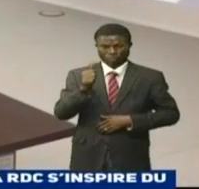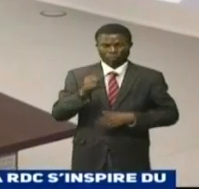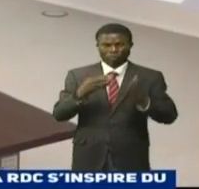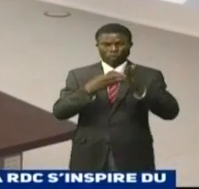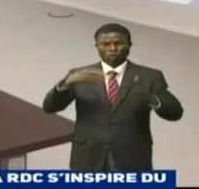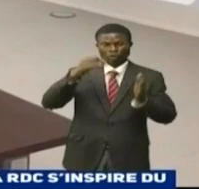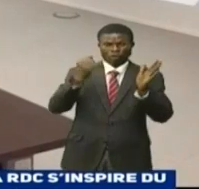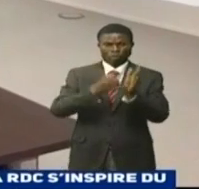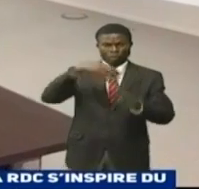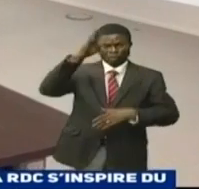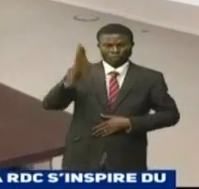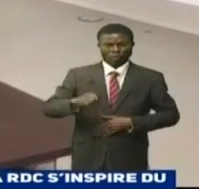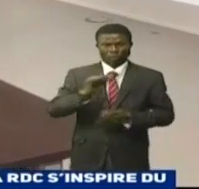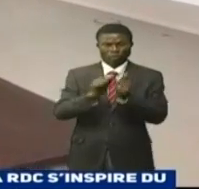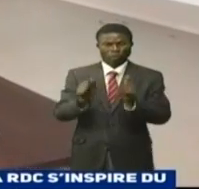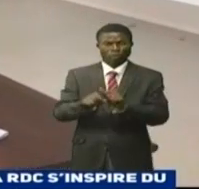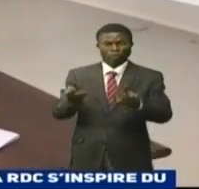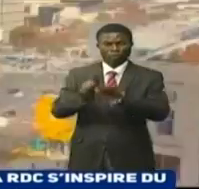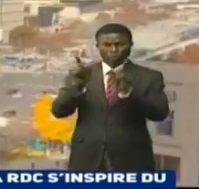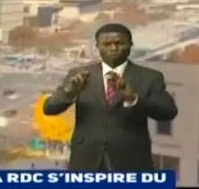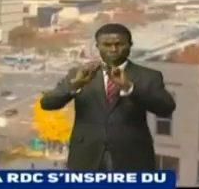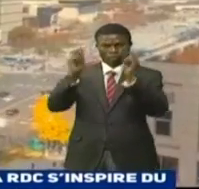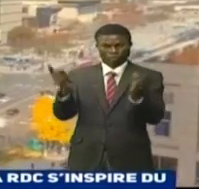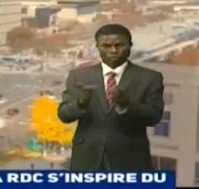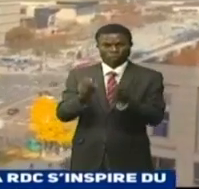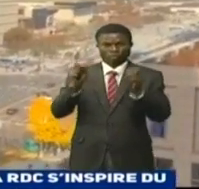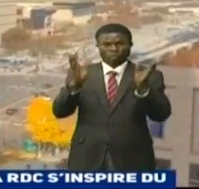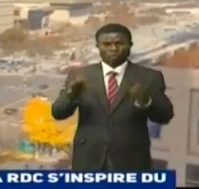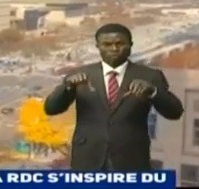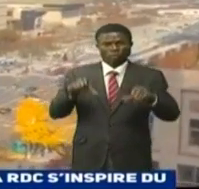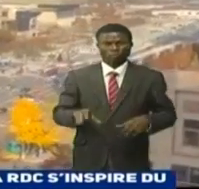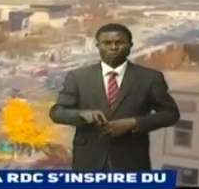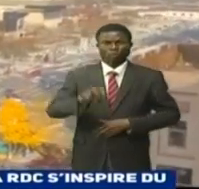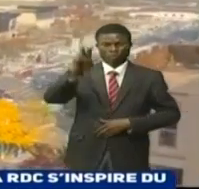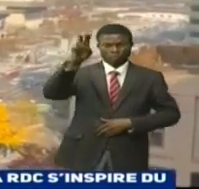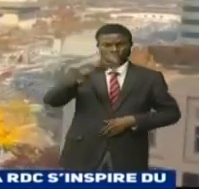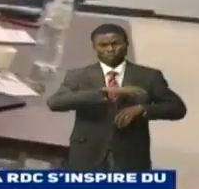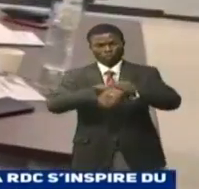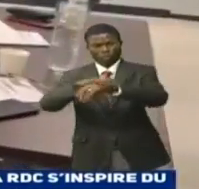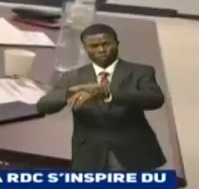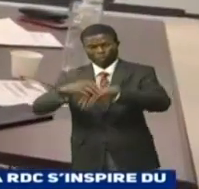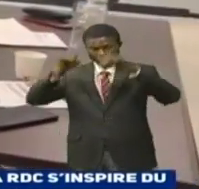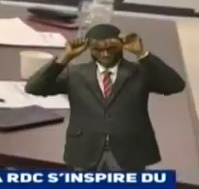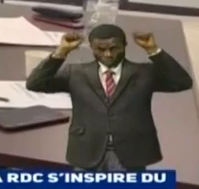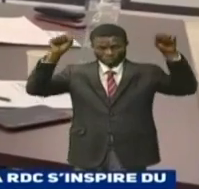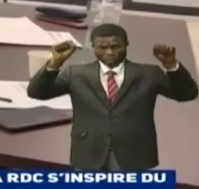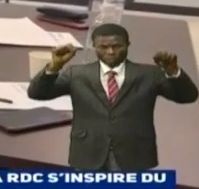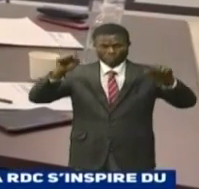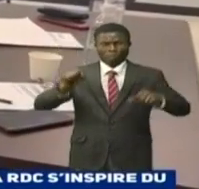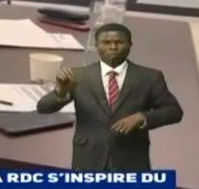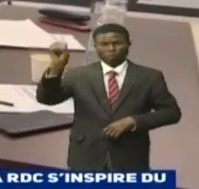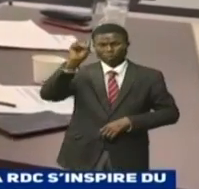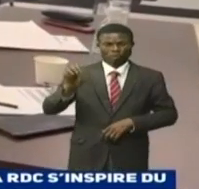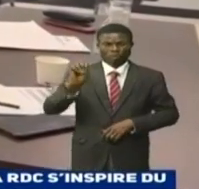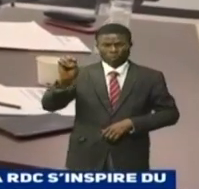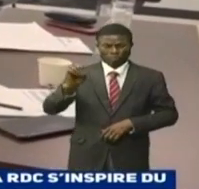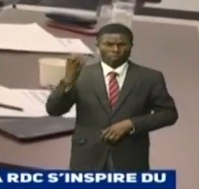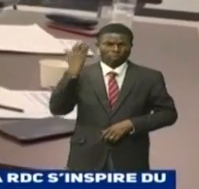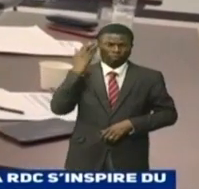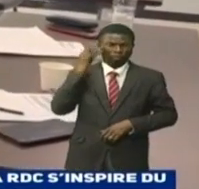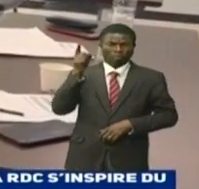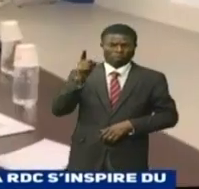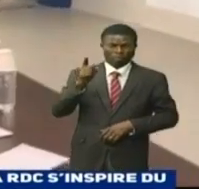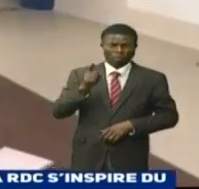aussi pour cent de cas de litige la délégation des journalistes congolais conduite par le président du Cessac Christophe titon du